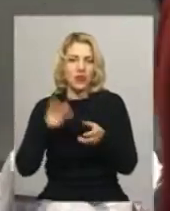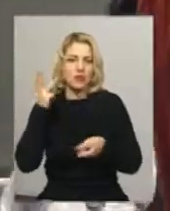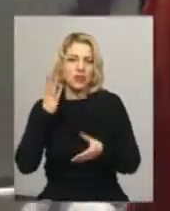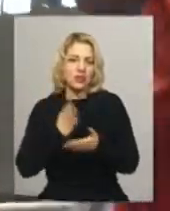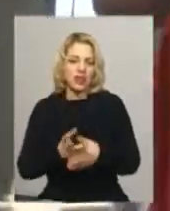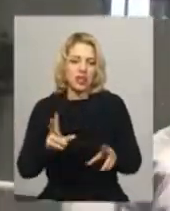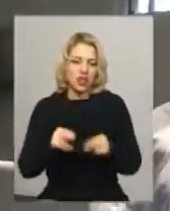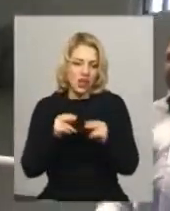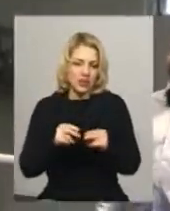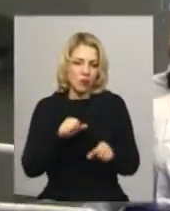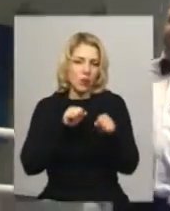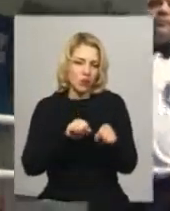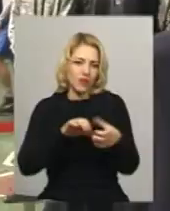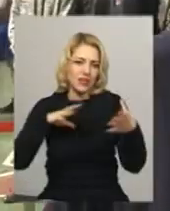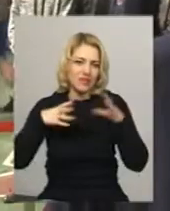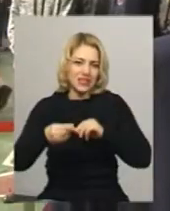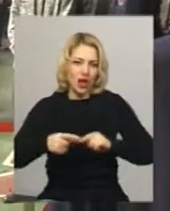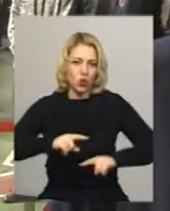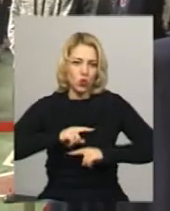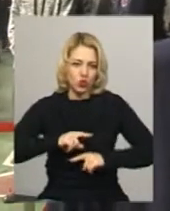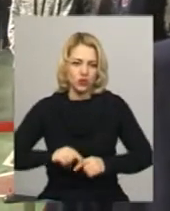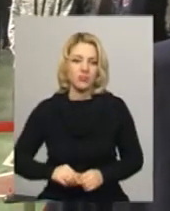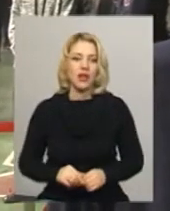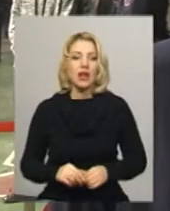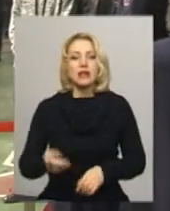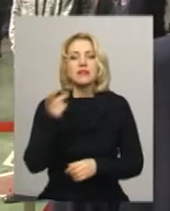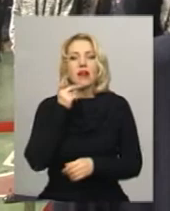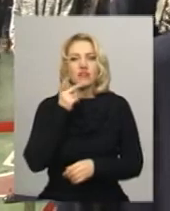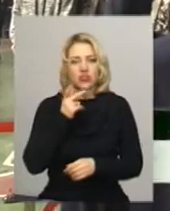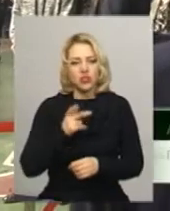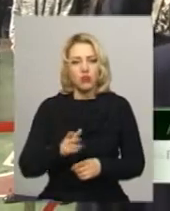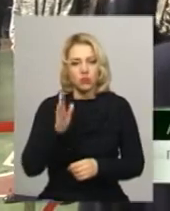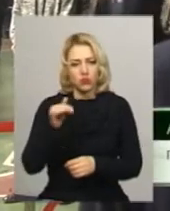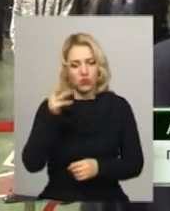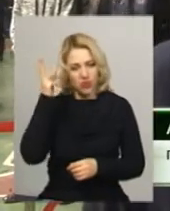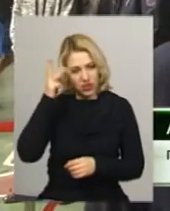шанси боксувати в заключній частині змагань. Завжди молодь Хмельниччини